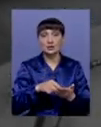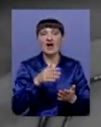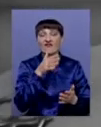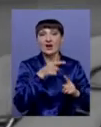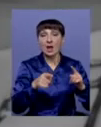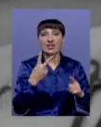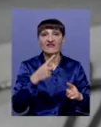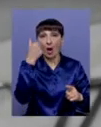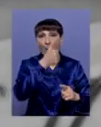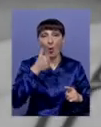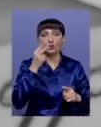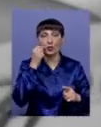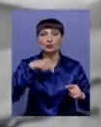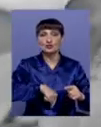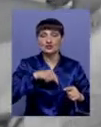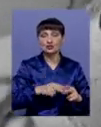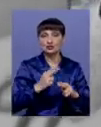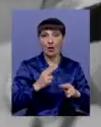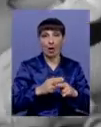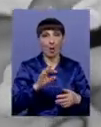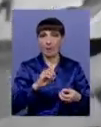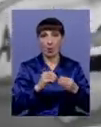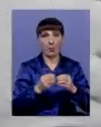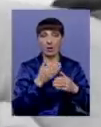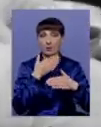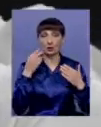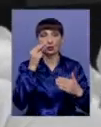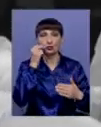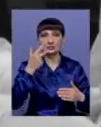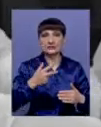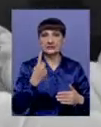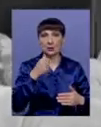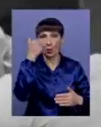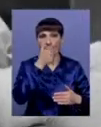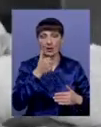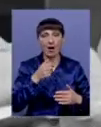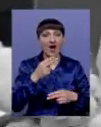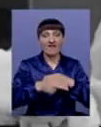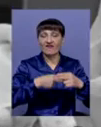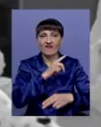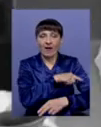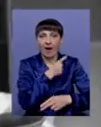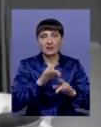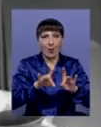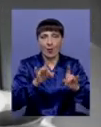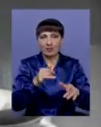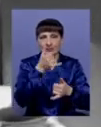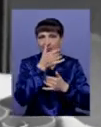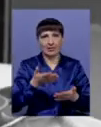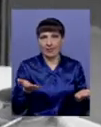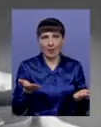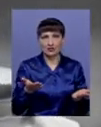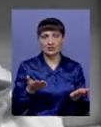столько времени инородный предмет не доставлял? А проблем 31-летнему мужчине не могут объяснить даже самые опытные